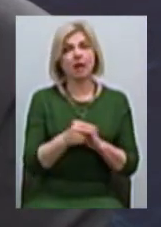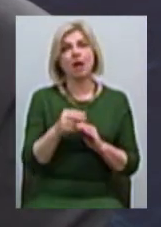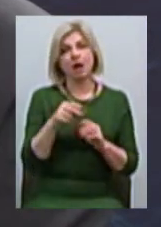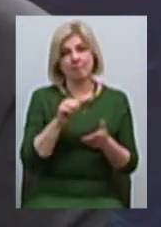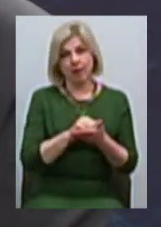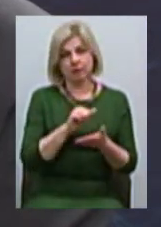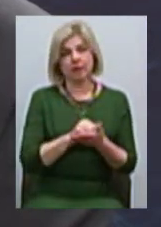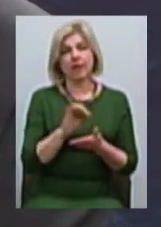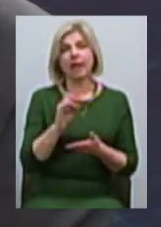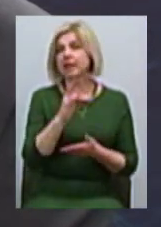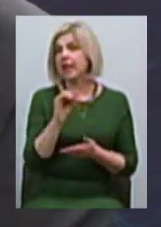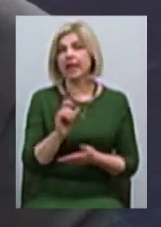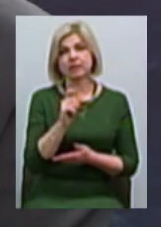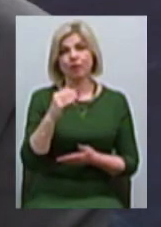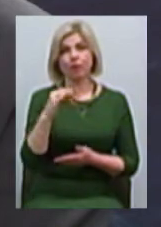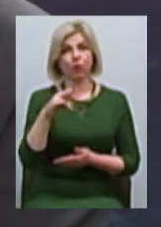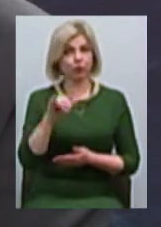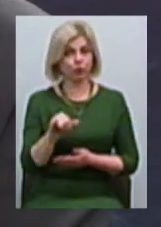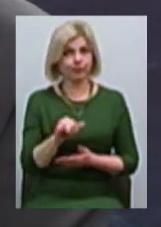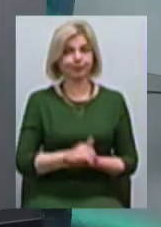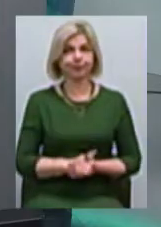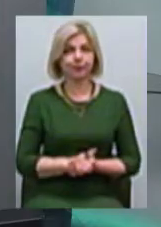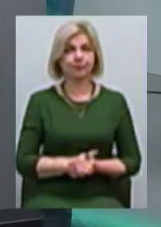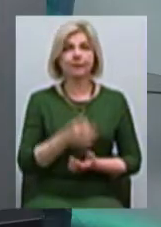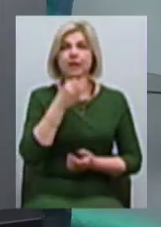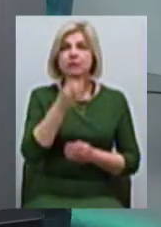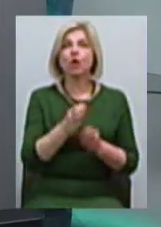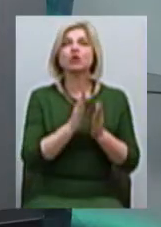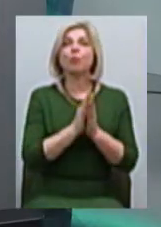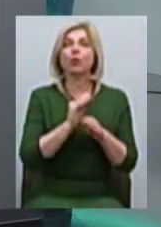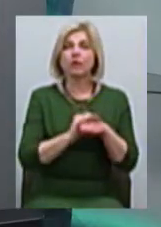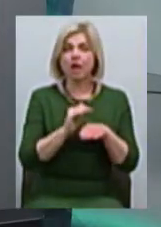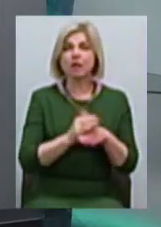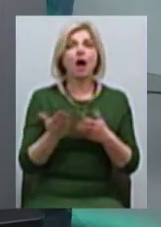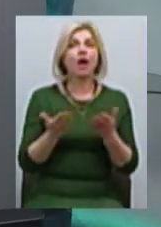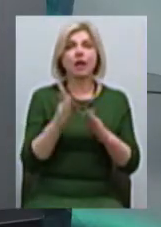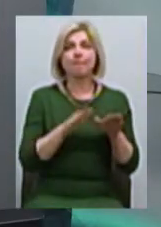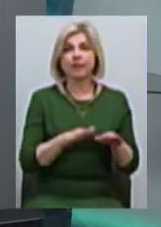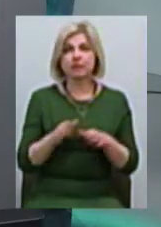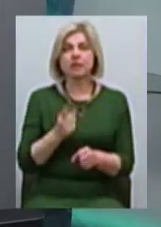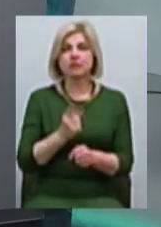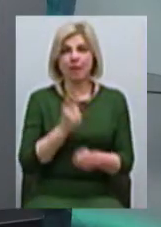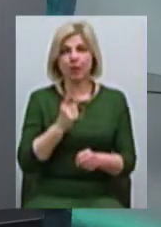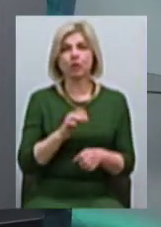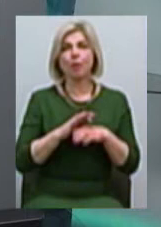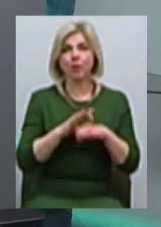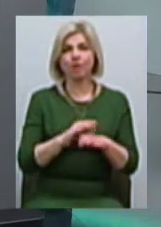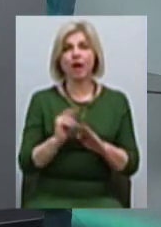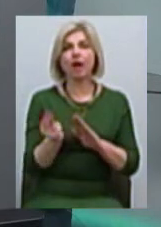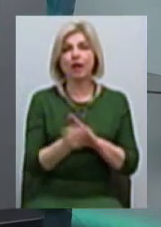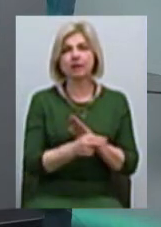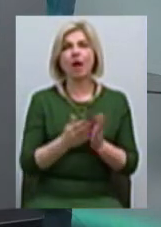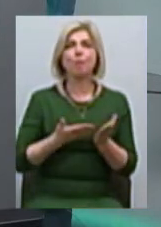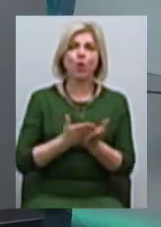з виборчого фонду. А скажіть, будь ласка, в яких місцях заборонено використовувати агітаційну рекламу,